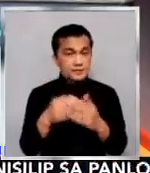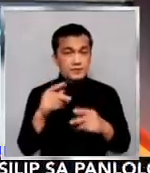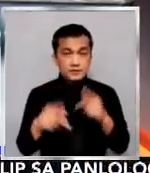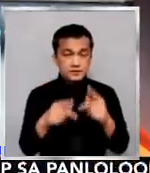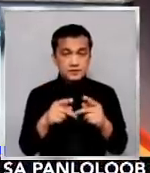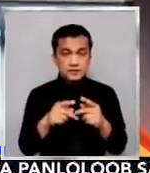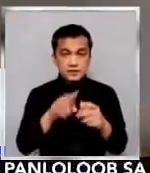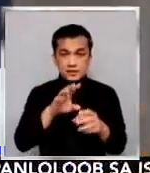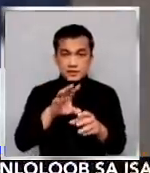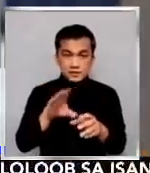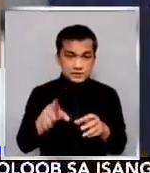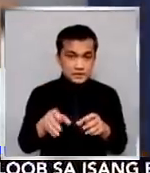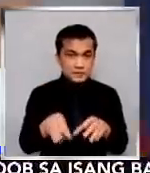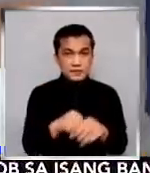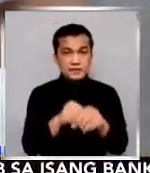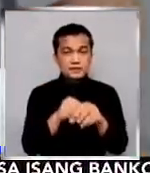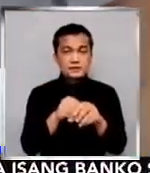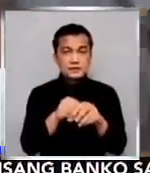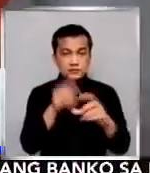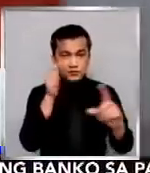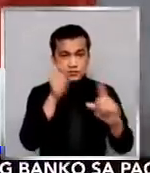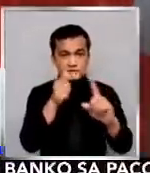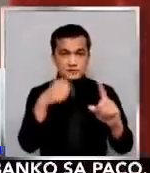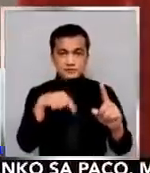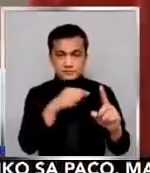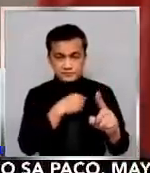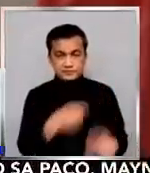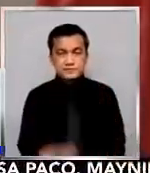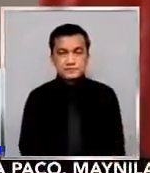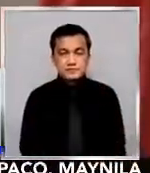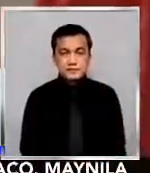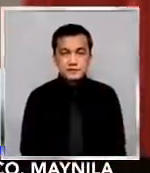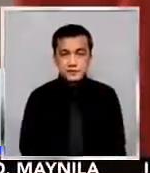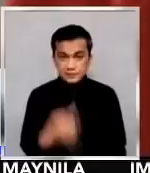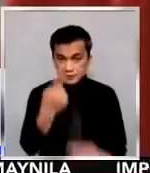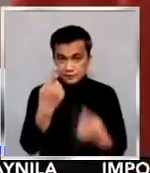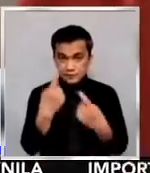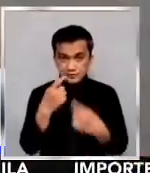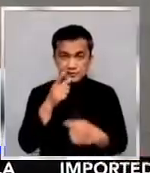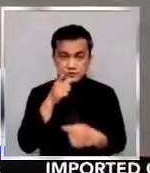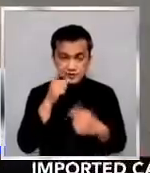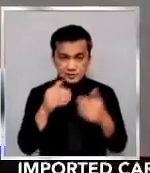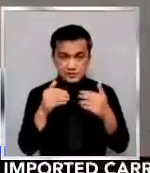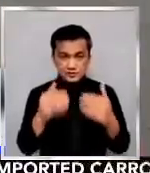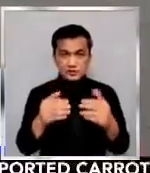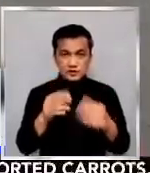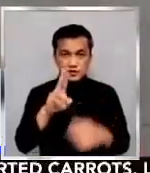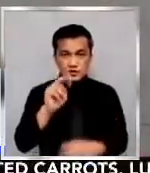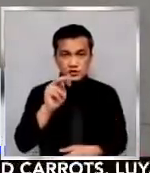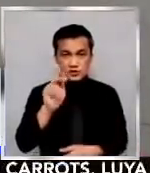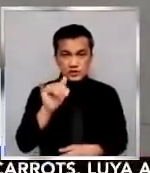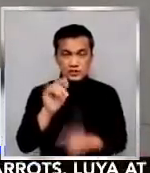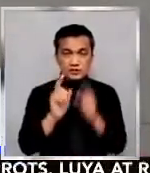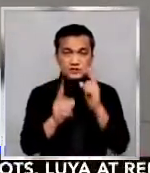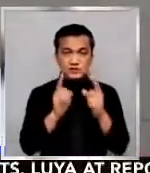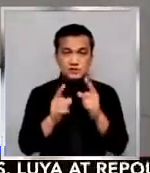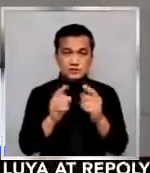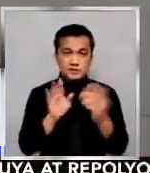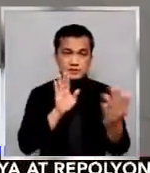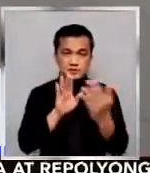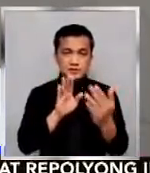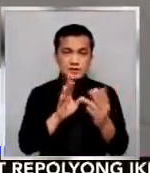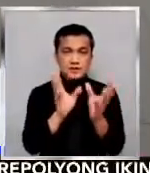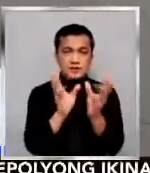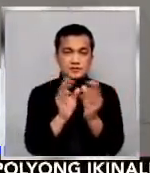sa layuning ito. Tinanong din si Robredo sa isinusulong niyang Unity Talks sa kanyang pagharap sa forum ng